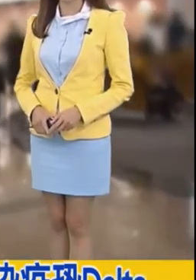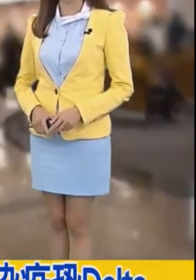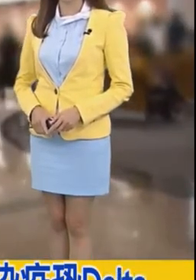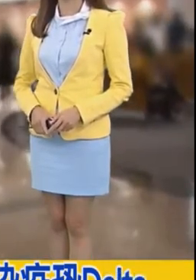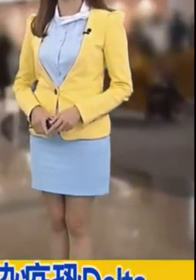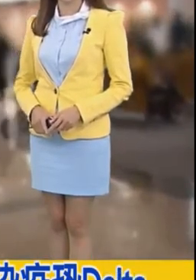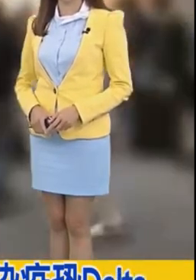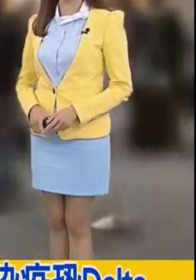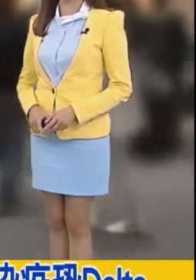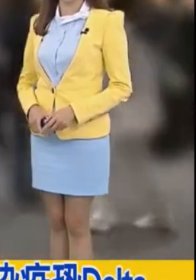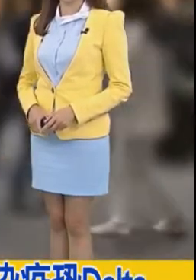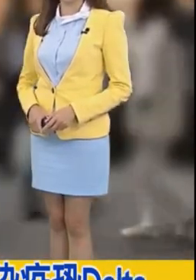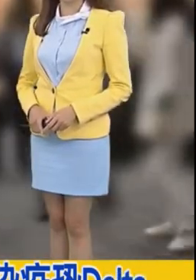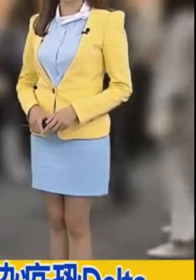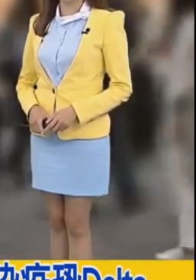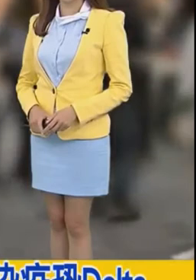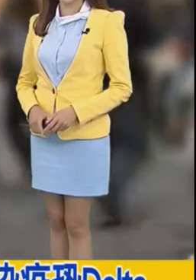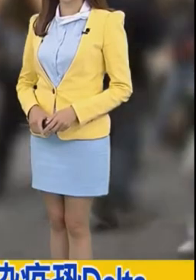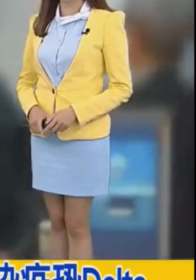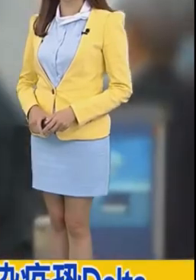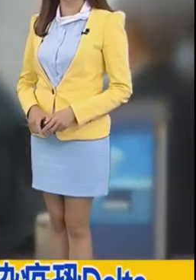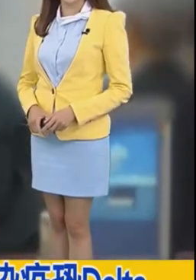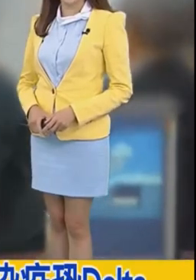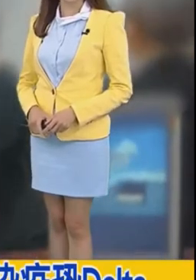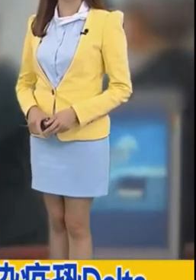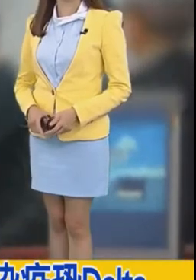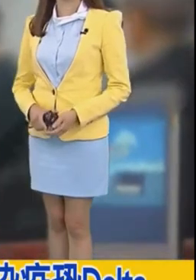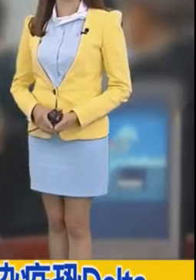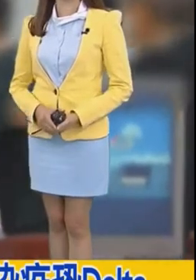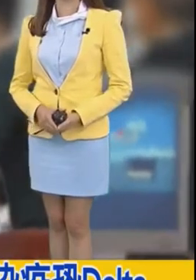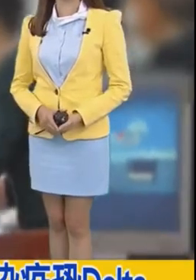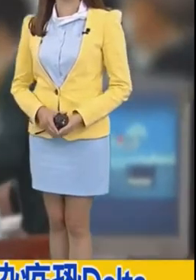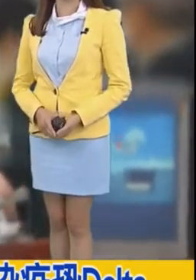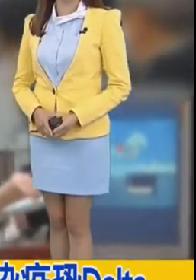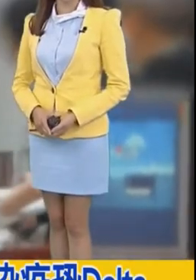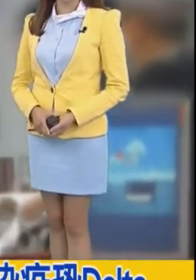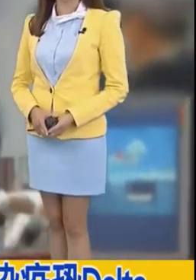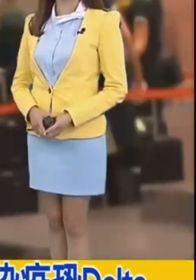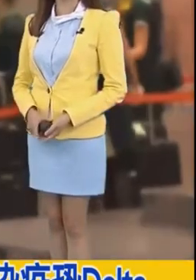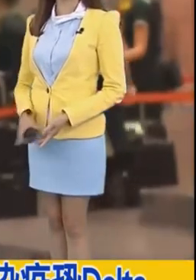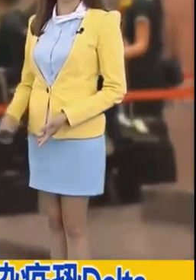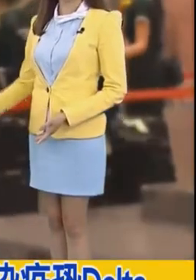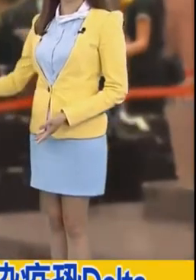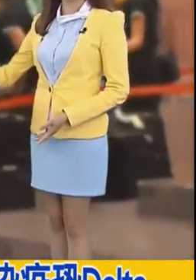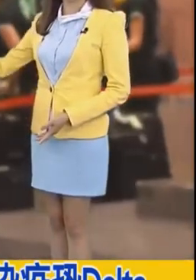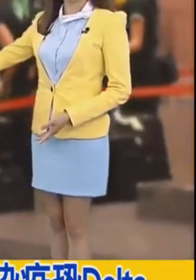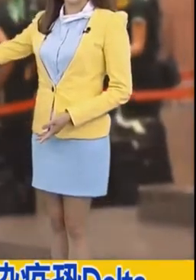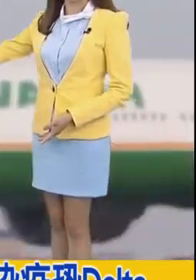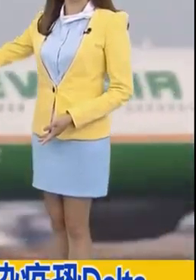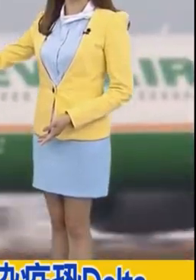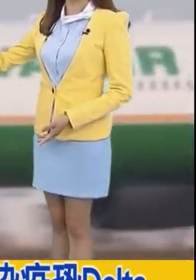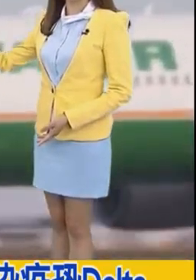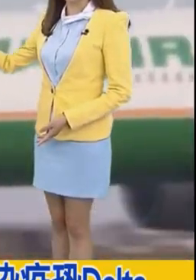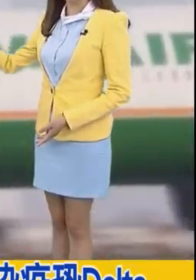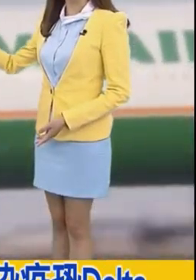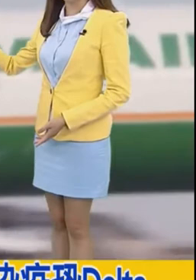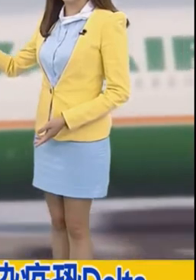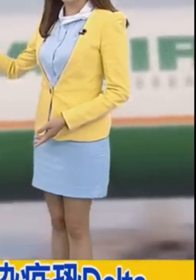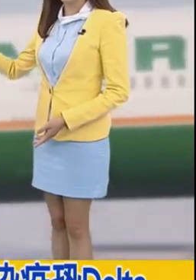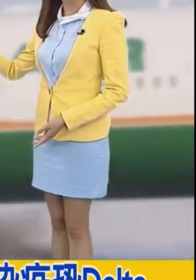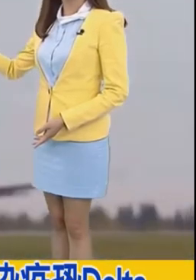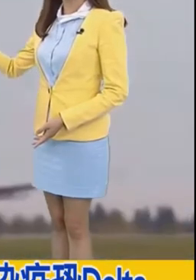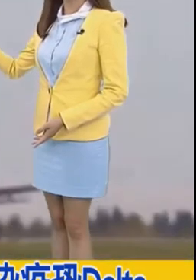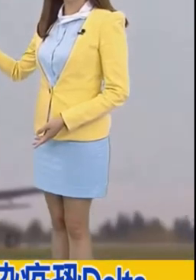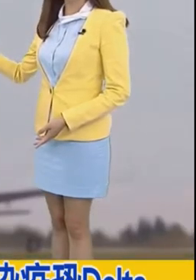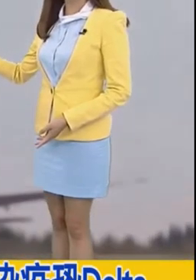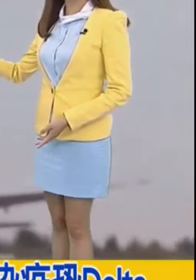境外移入个案的这一名美国籍40岁男性就是这位外籍机师。他曾经在7月份打过2剂的 BNT